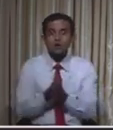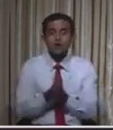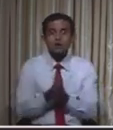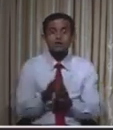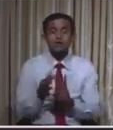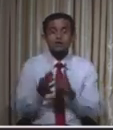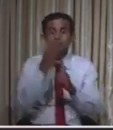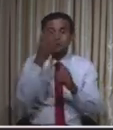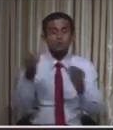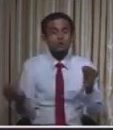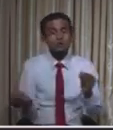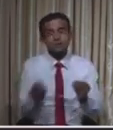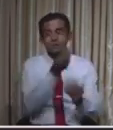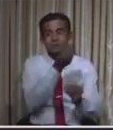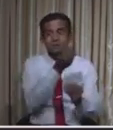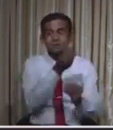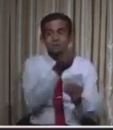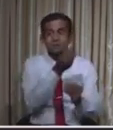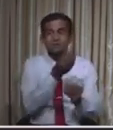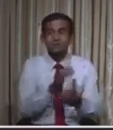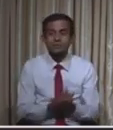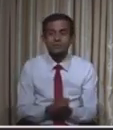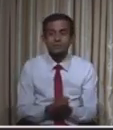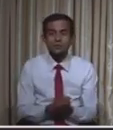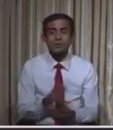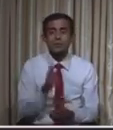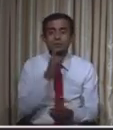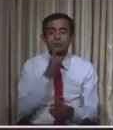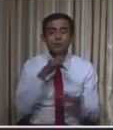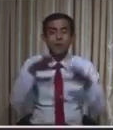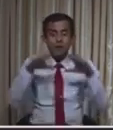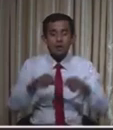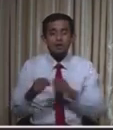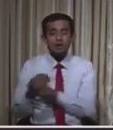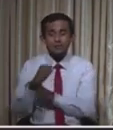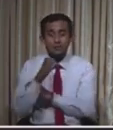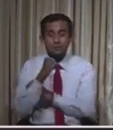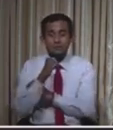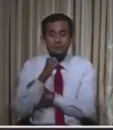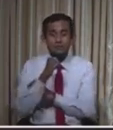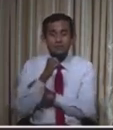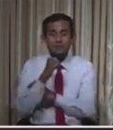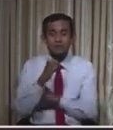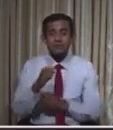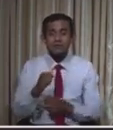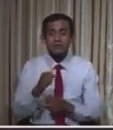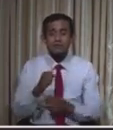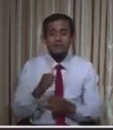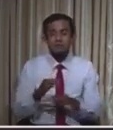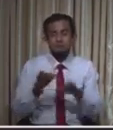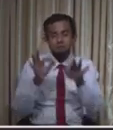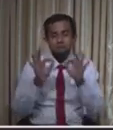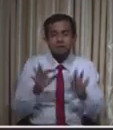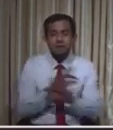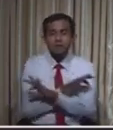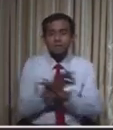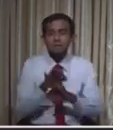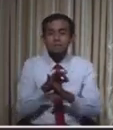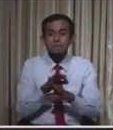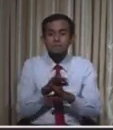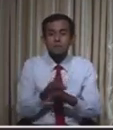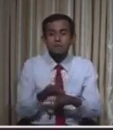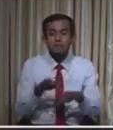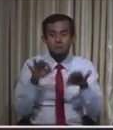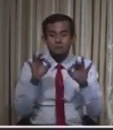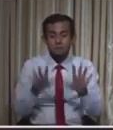විධායකයේ අතර පවරගත්තා. ඒකම අධිකරණයේ සතුව තියෙන බලතල ඉතාමත්ම සූක්ෂම ආකාරයට